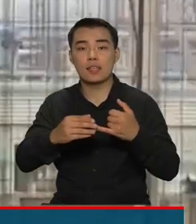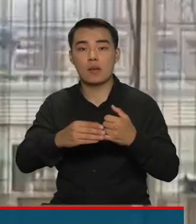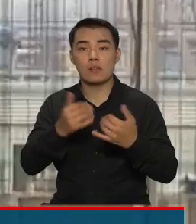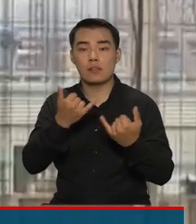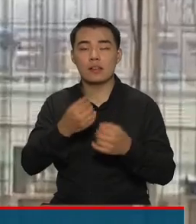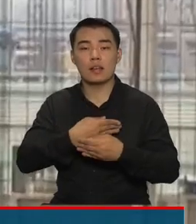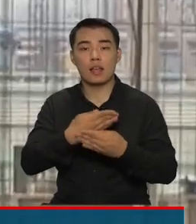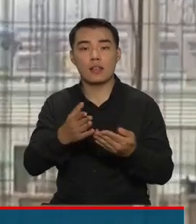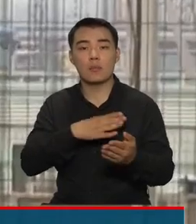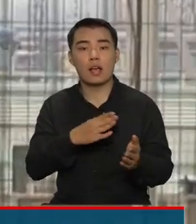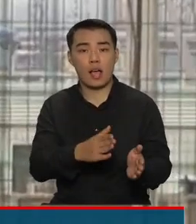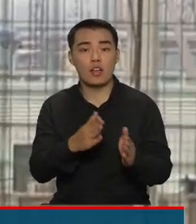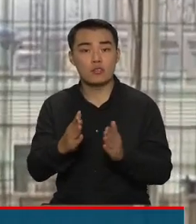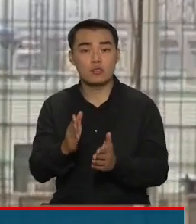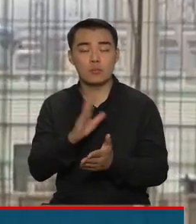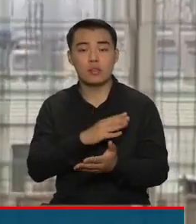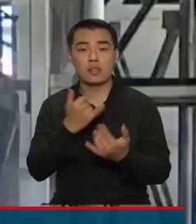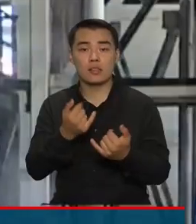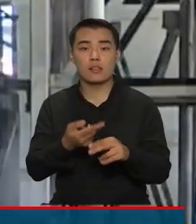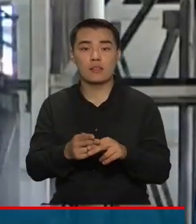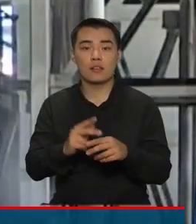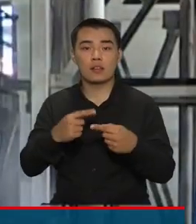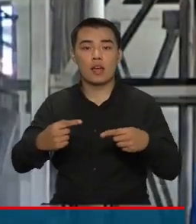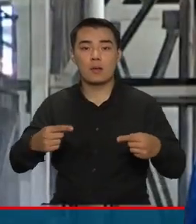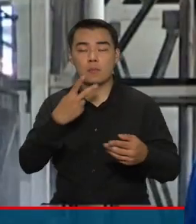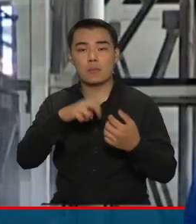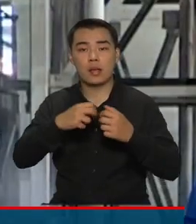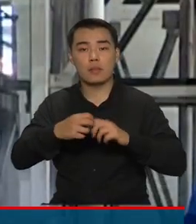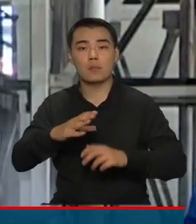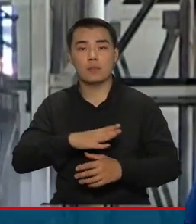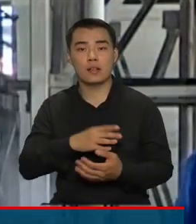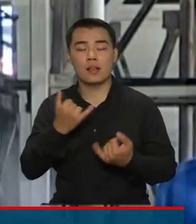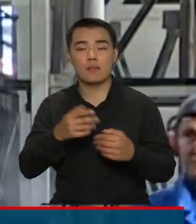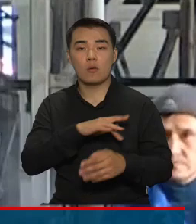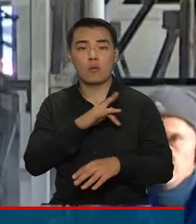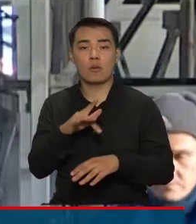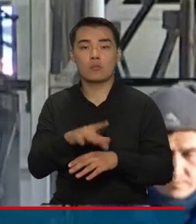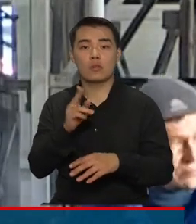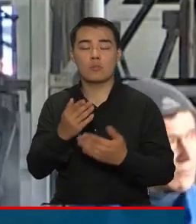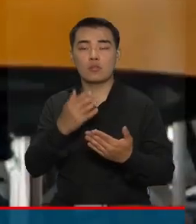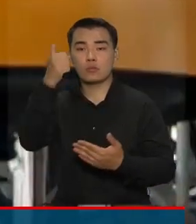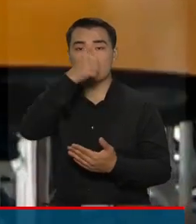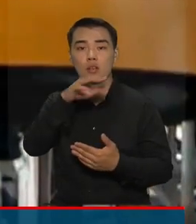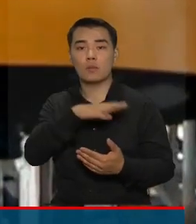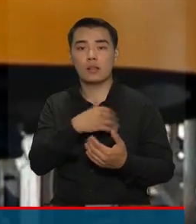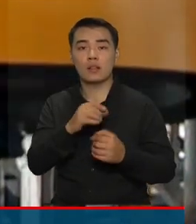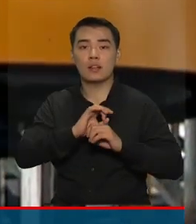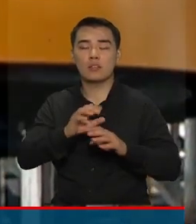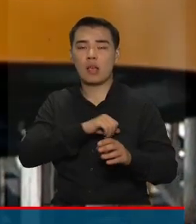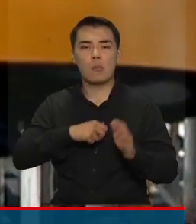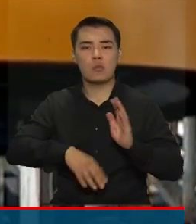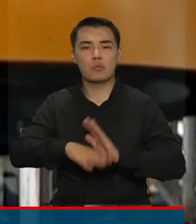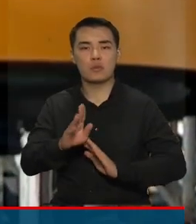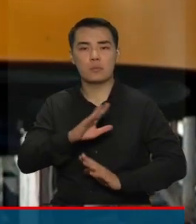зонах раздавали хаотично. Поэтому сейчас и возникли такие проблемы. И это в городе, который в прошлом году был признан лучшим